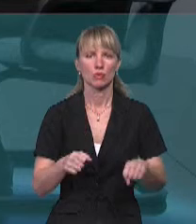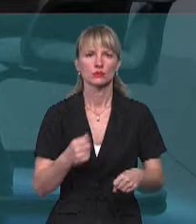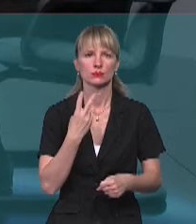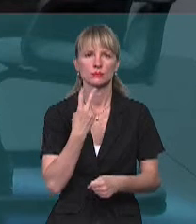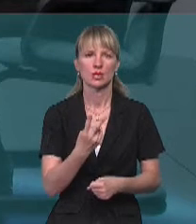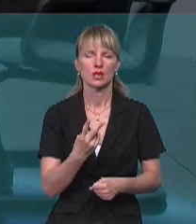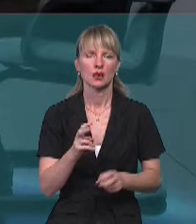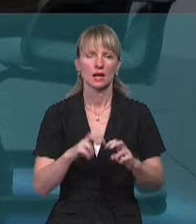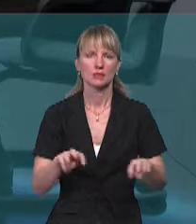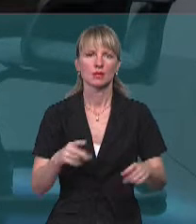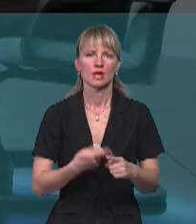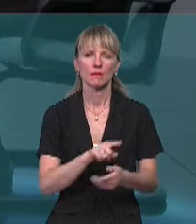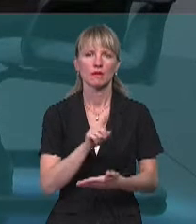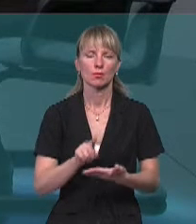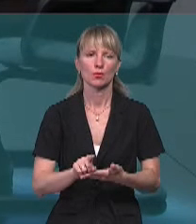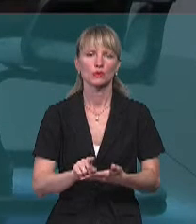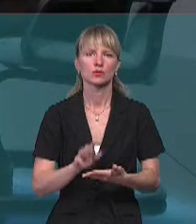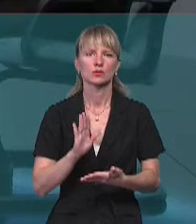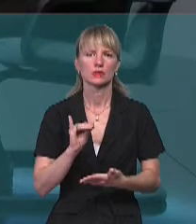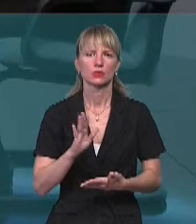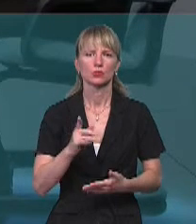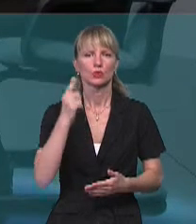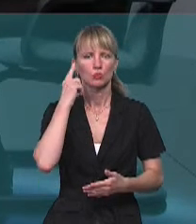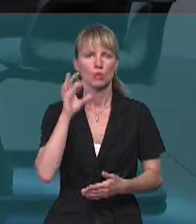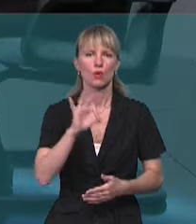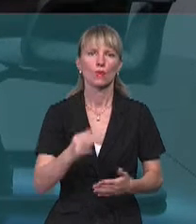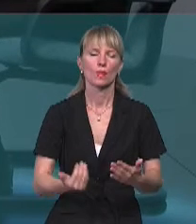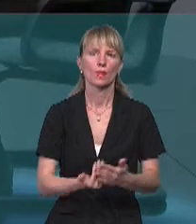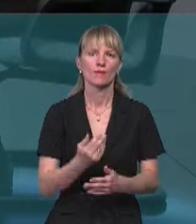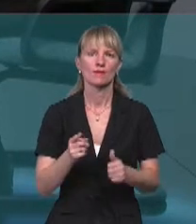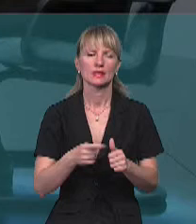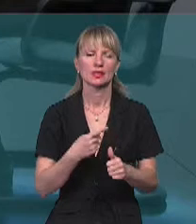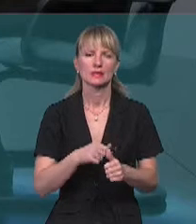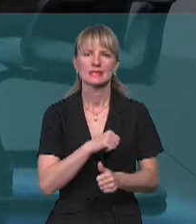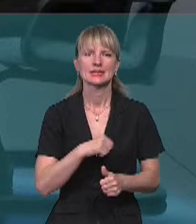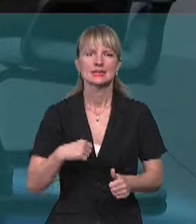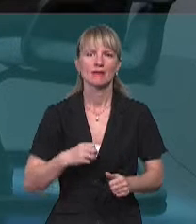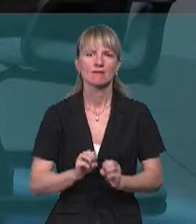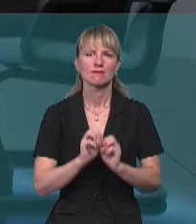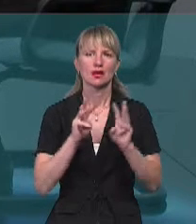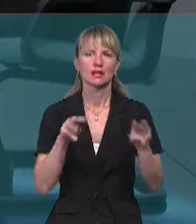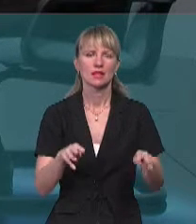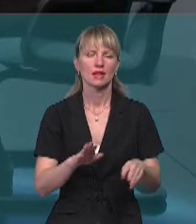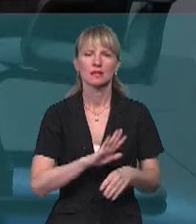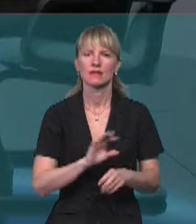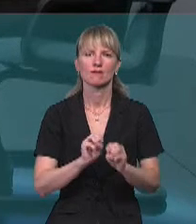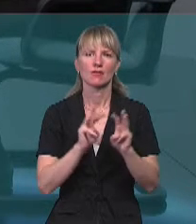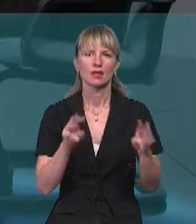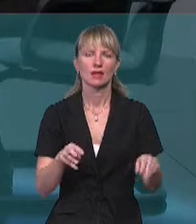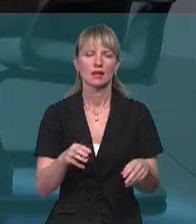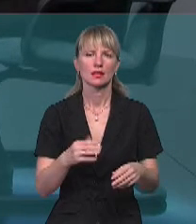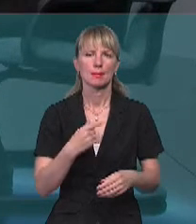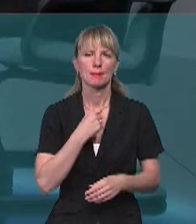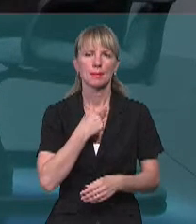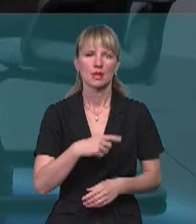уже топонимики, будем думать о новом названии. Просто сам фонтан, это не фонтан пионеров, это фонтан дружбы народов,